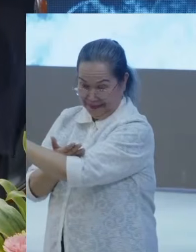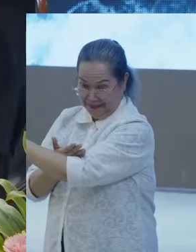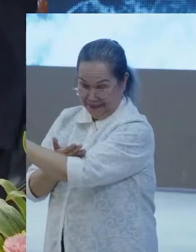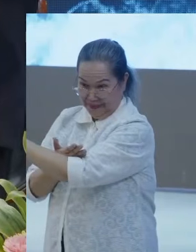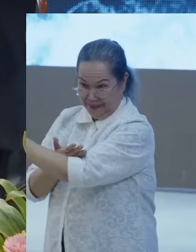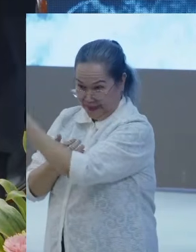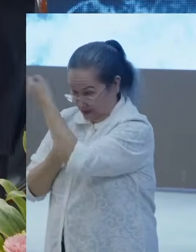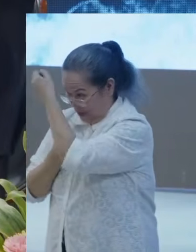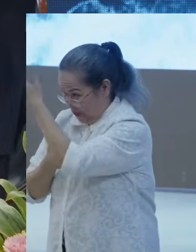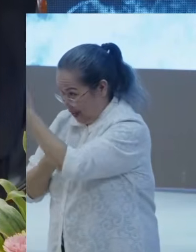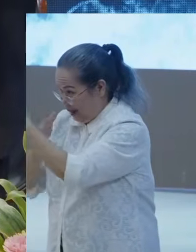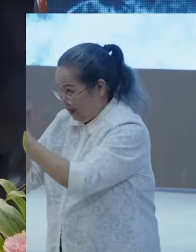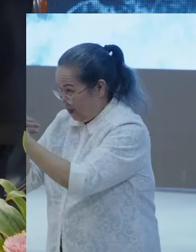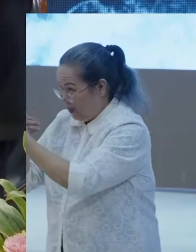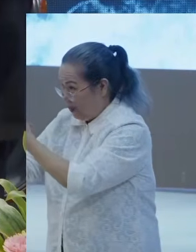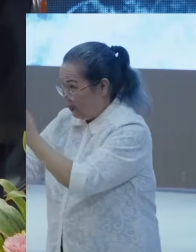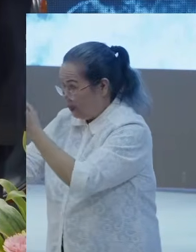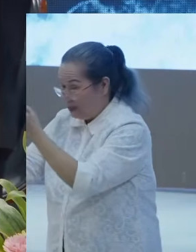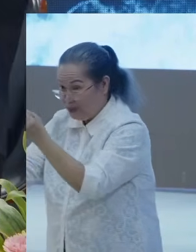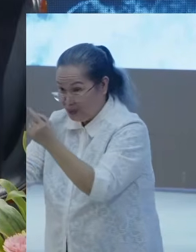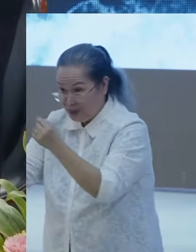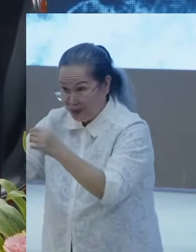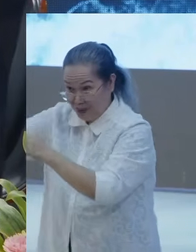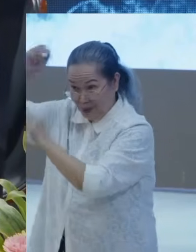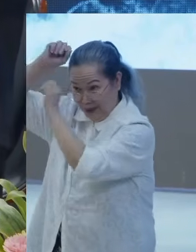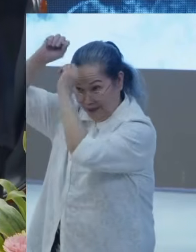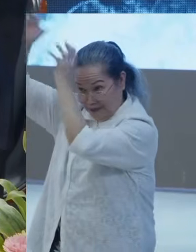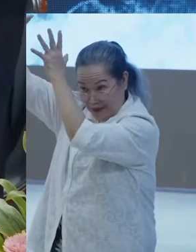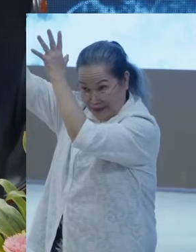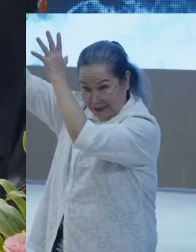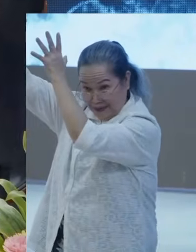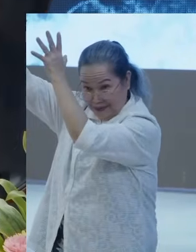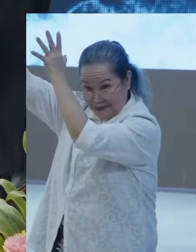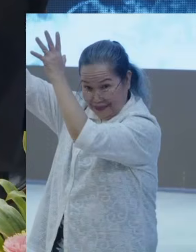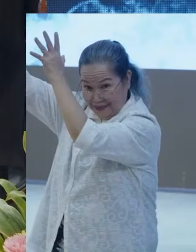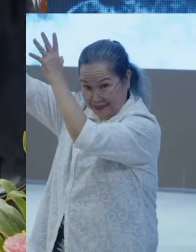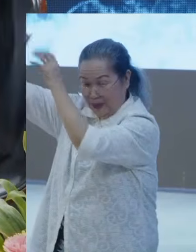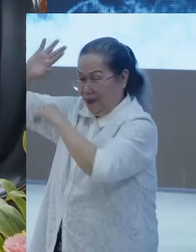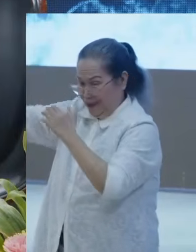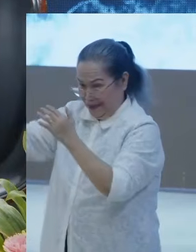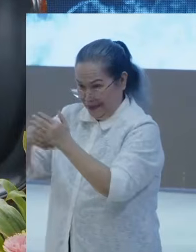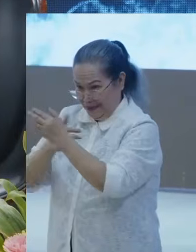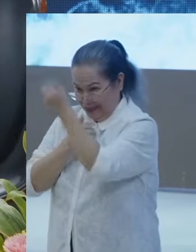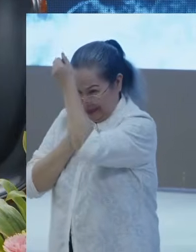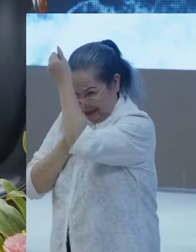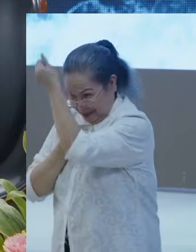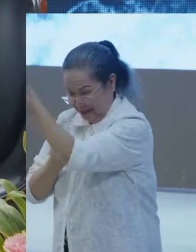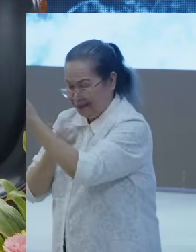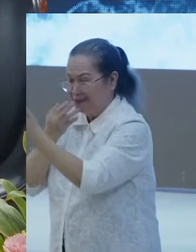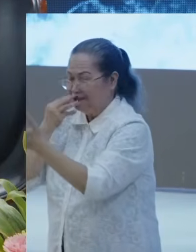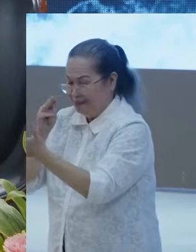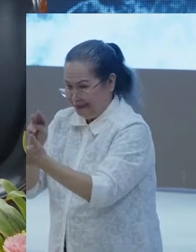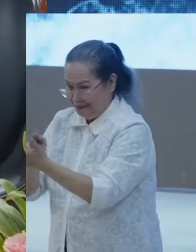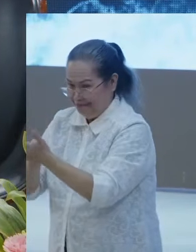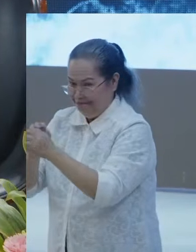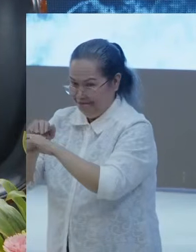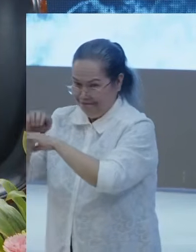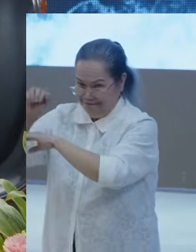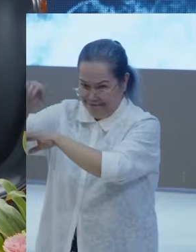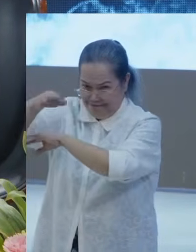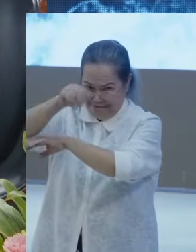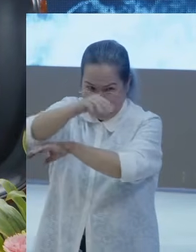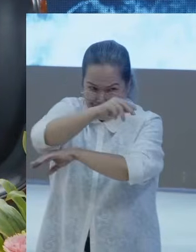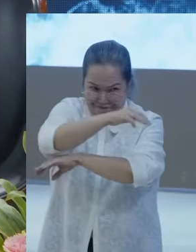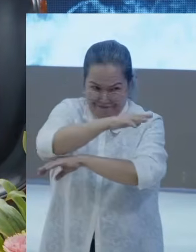sa lahat ng pinagawa sa kanya ng Ama, masunurin sa lahat ng mensahe na pinahatid sa kanya ng Ama.